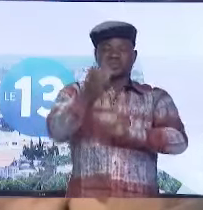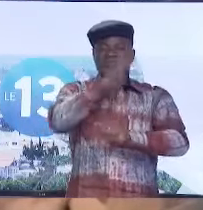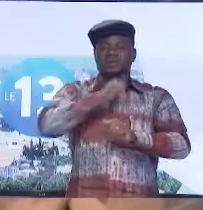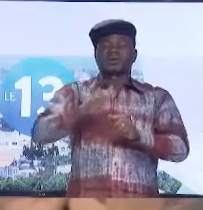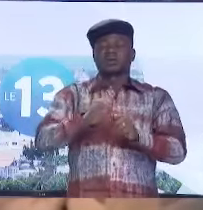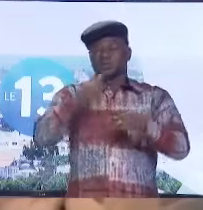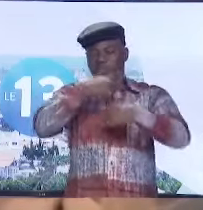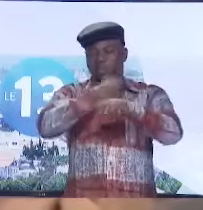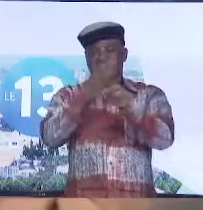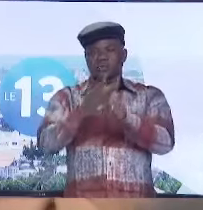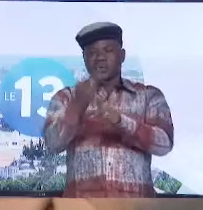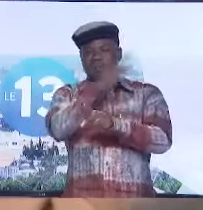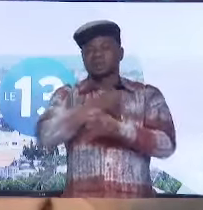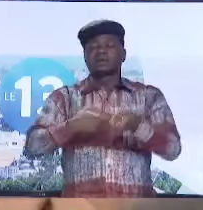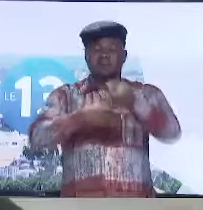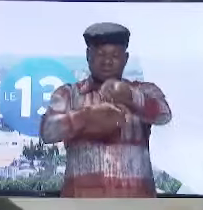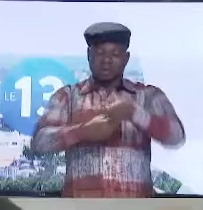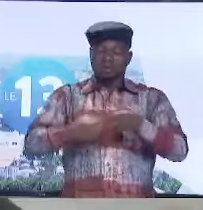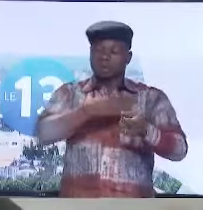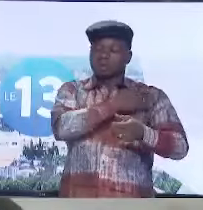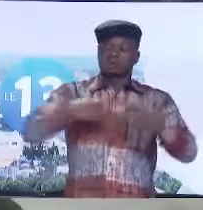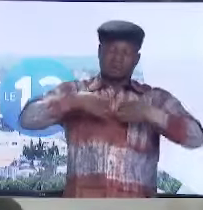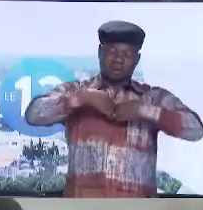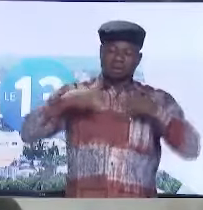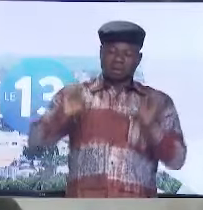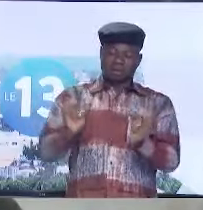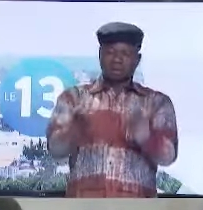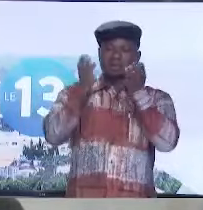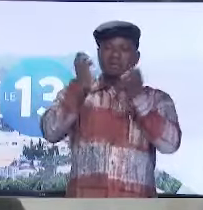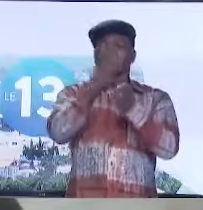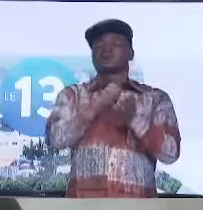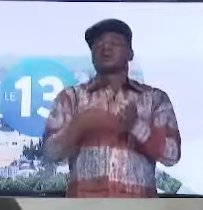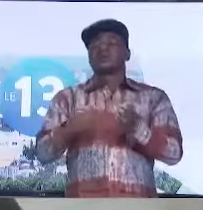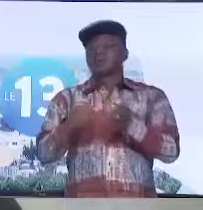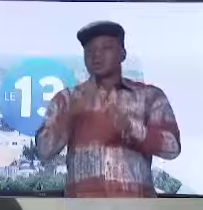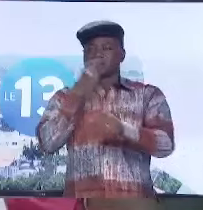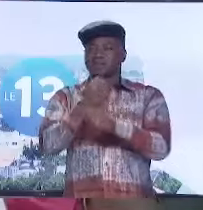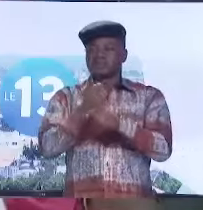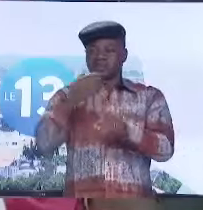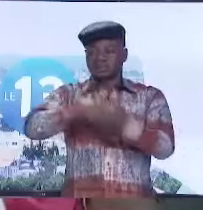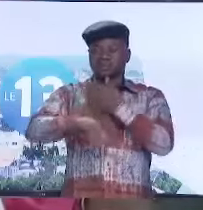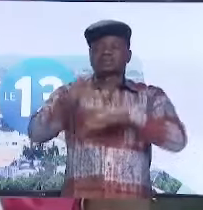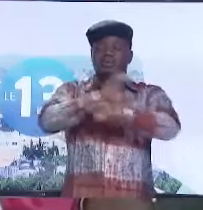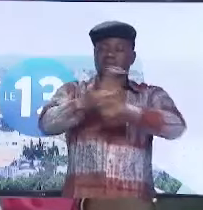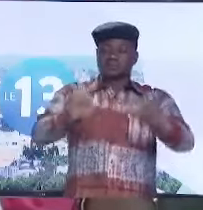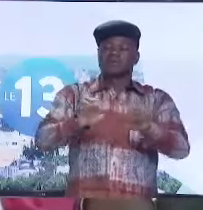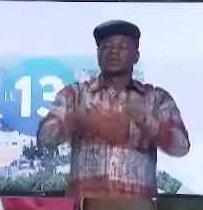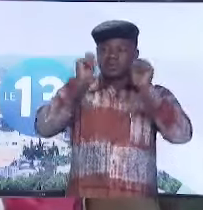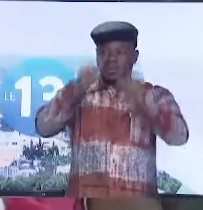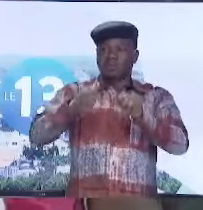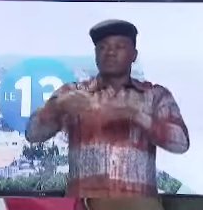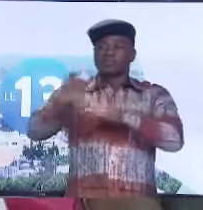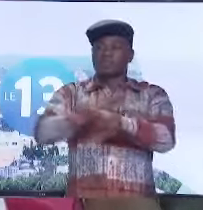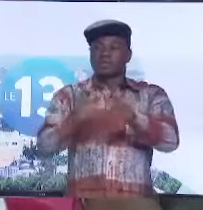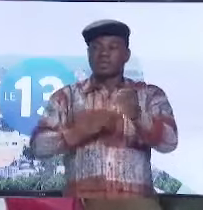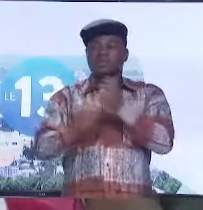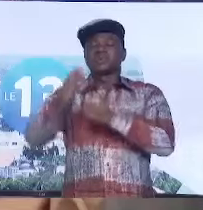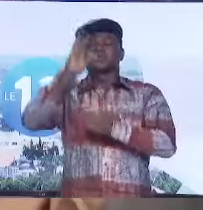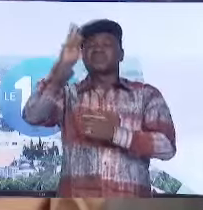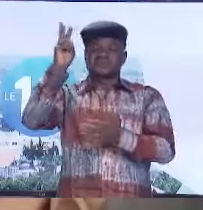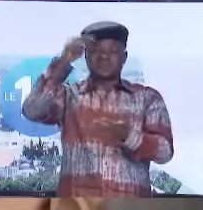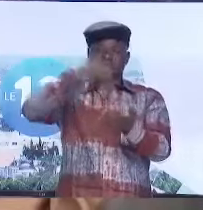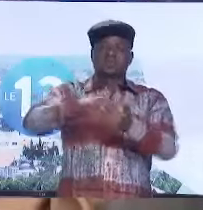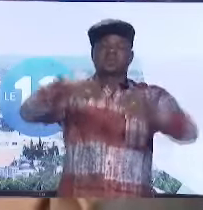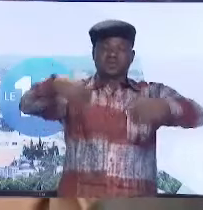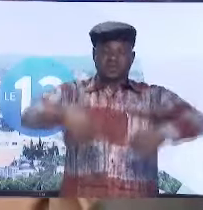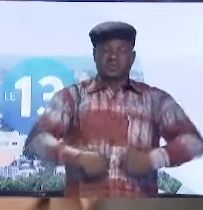un programme transversal sur l'entrepreneuriat. Et à ce niveau, nous avons pu former plus de 6000 jeunes. Nous avons un troisième champ d'action